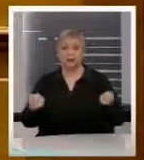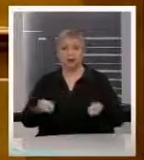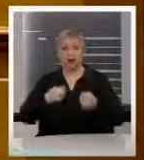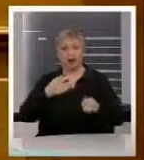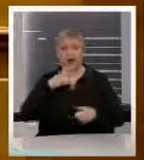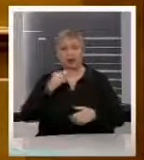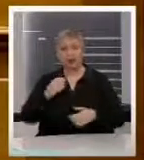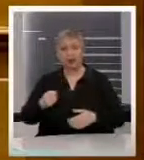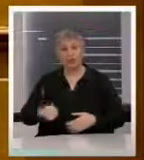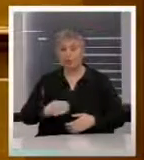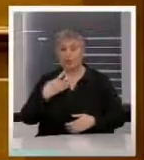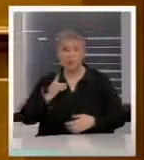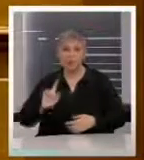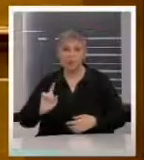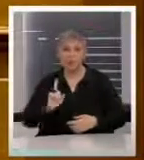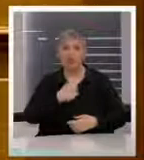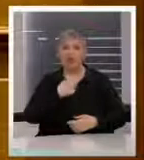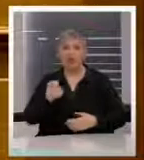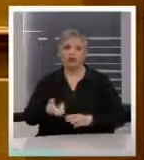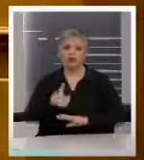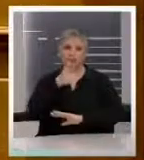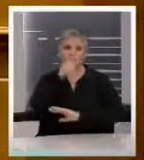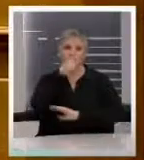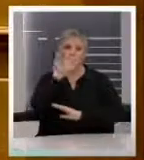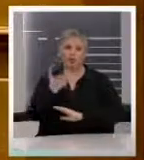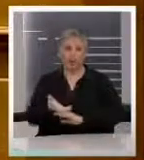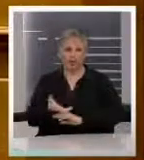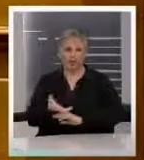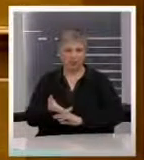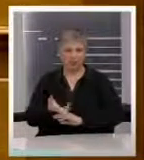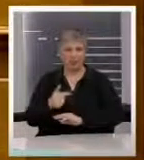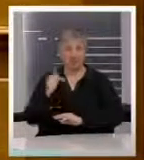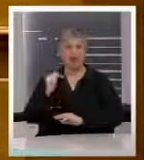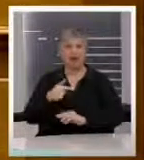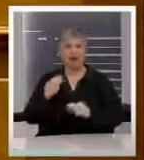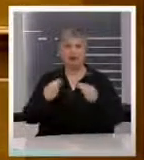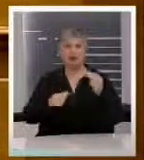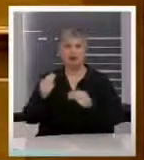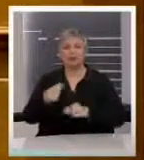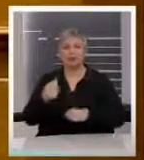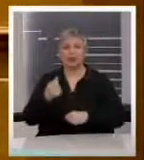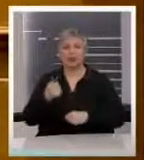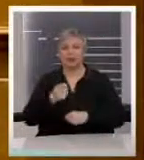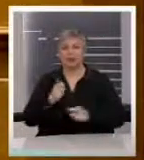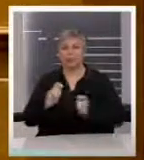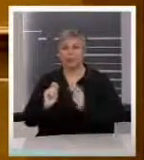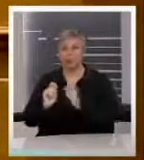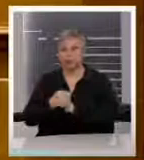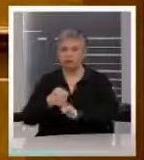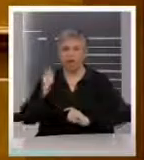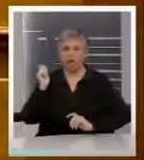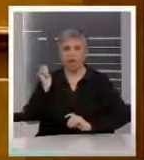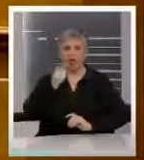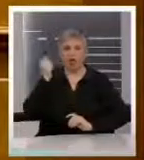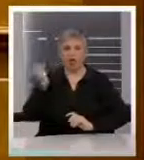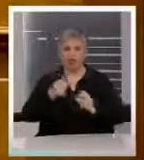για το επίπεδό τους. Δεν πρέπει σε καμιά περίπτωση η οικονομική κρίση να μεταβληθεί σε εθνική κρίση. Και για να επιτευχθεί